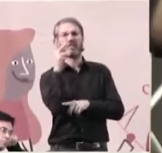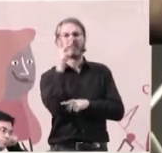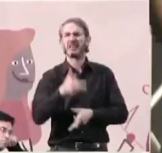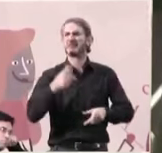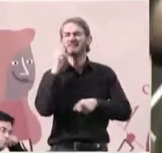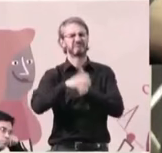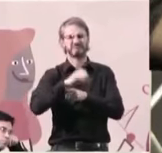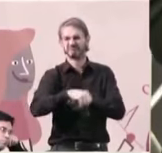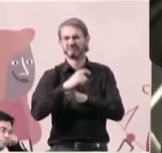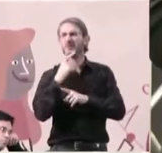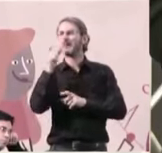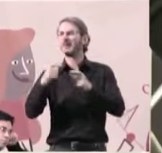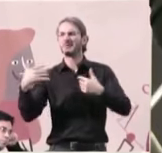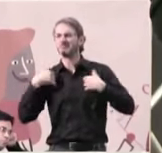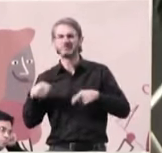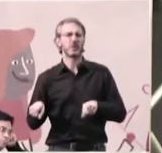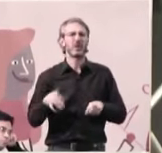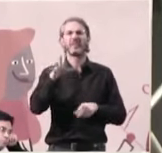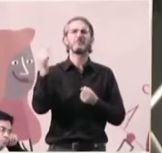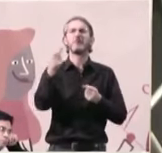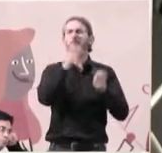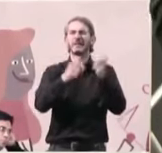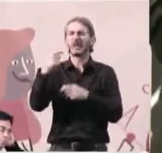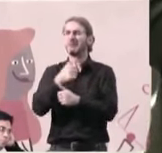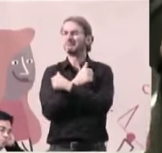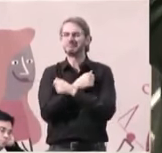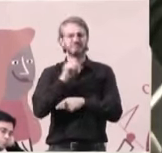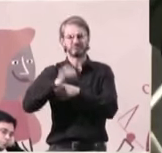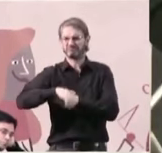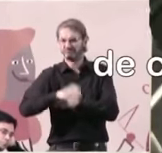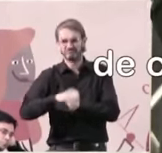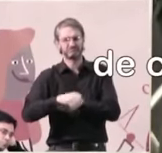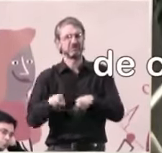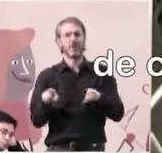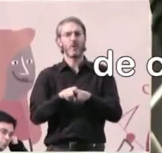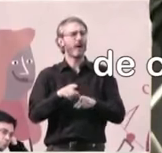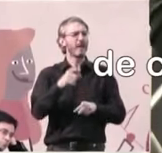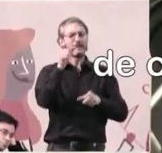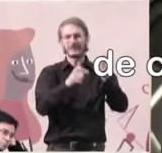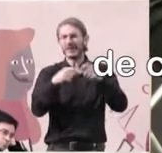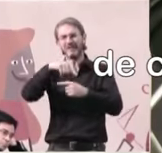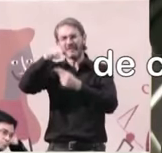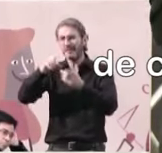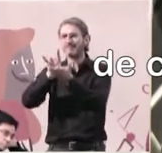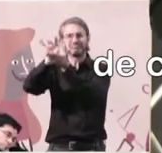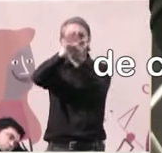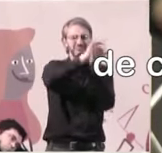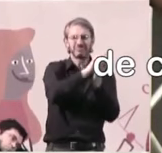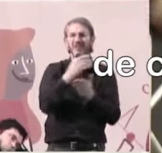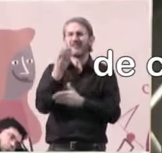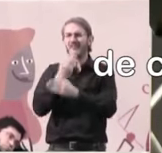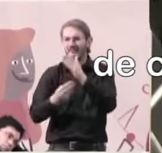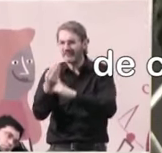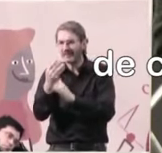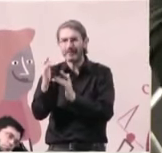les llibertats, la vida de la gent, el patiment de més de 5 milions de persones aturades, de centenars de milers de famílies desnonades amb